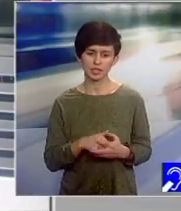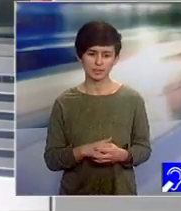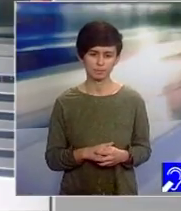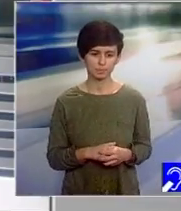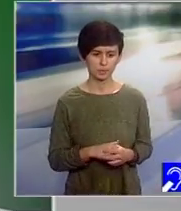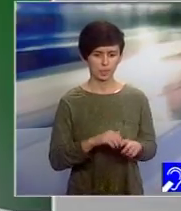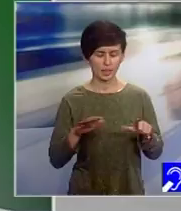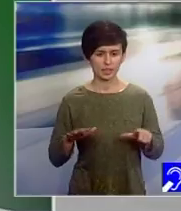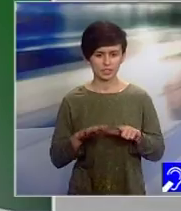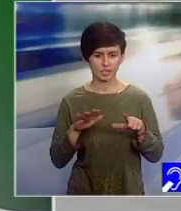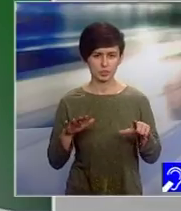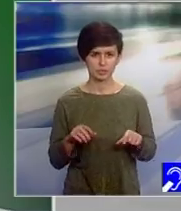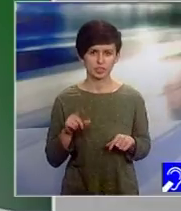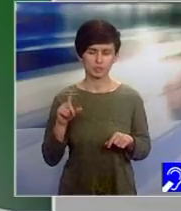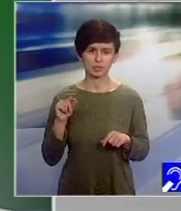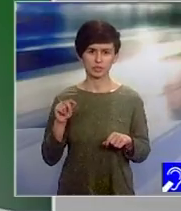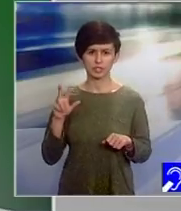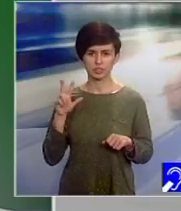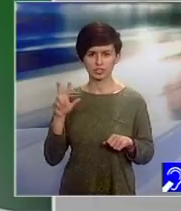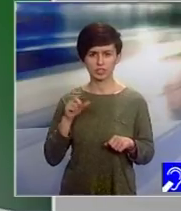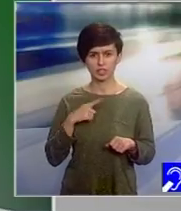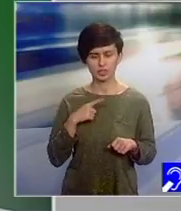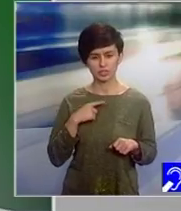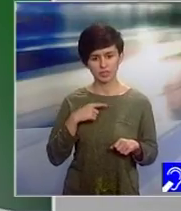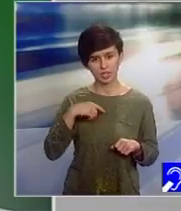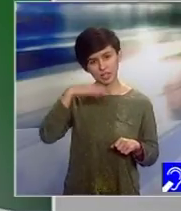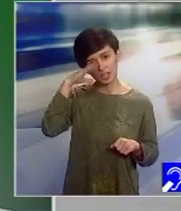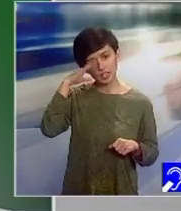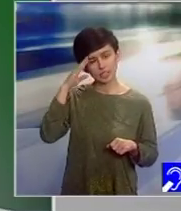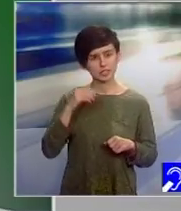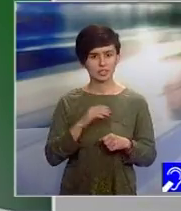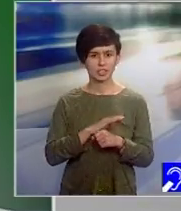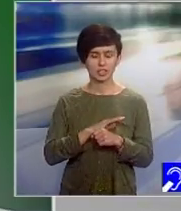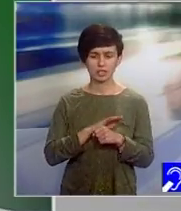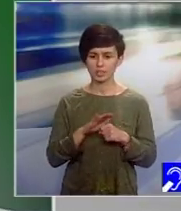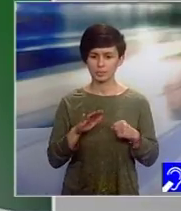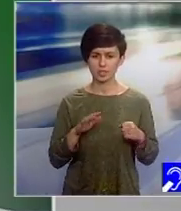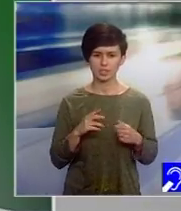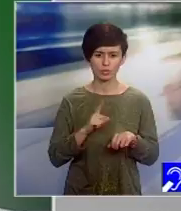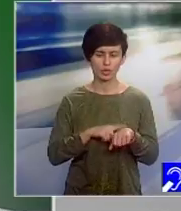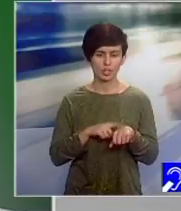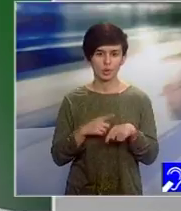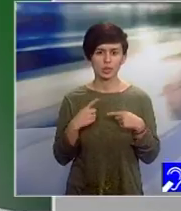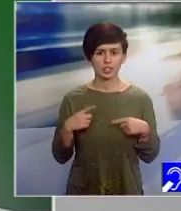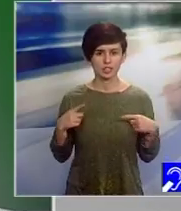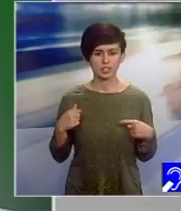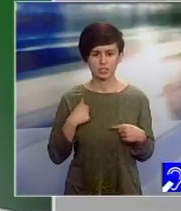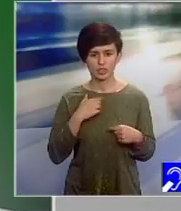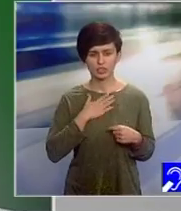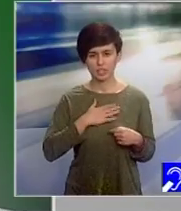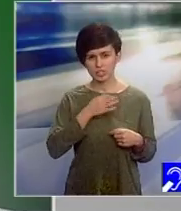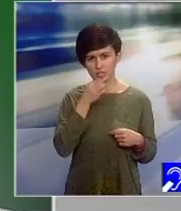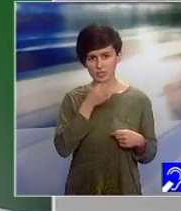în 23 vor fi zile pline, zile cu momente diverse și aș vrea să le spunem oamenilor care e programul muzical.